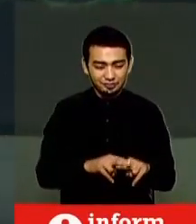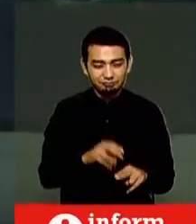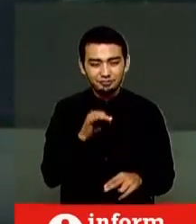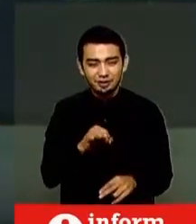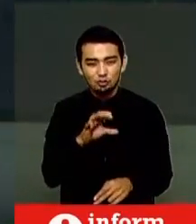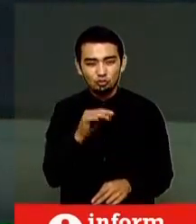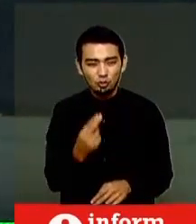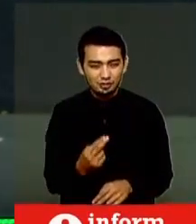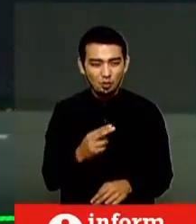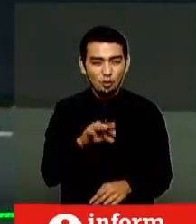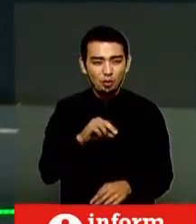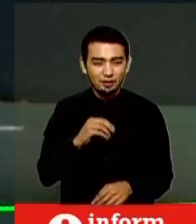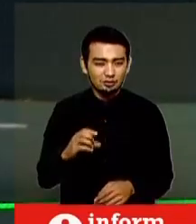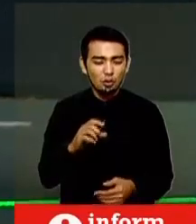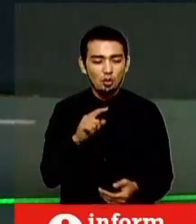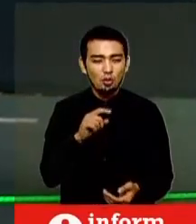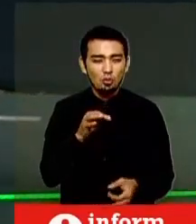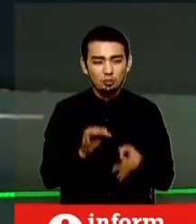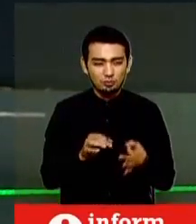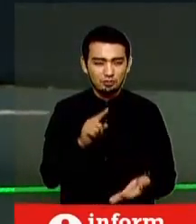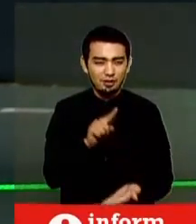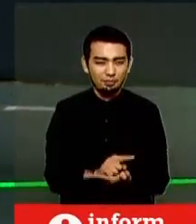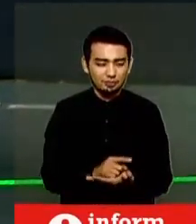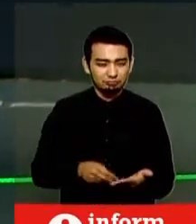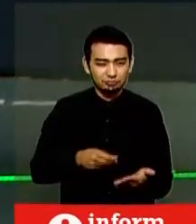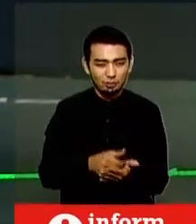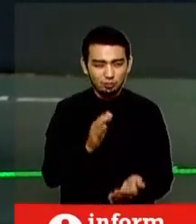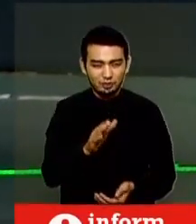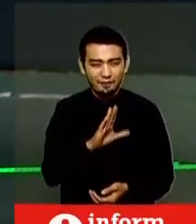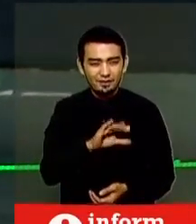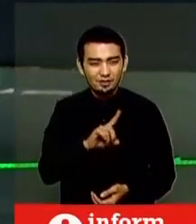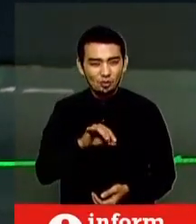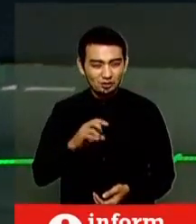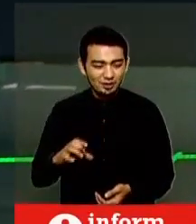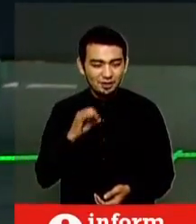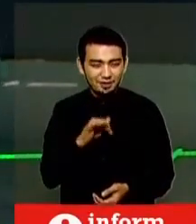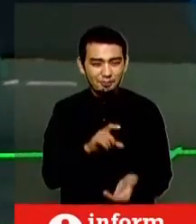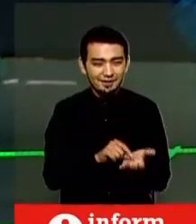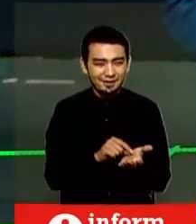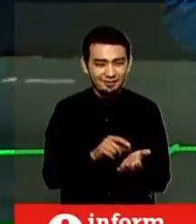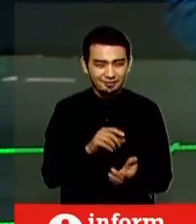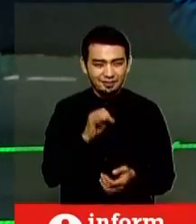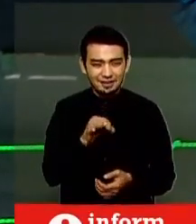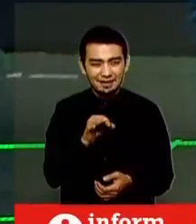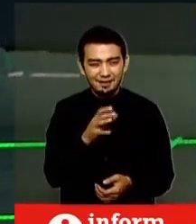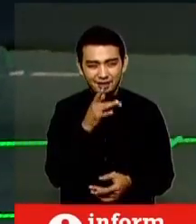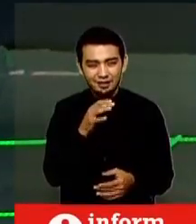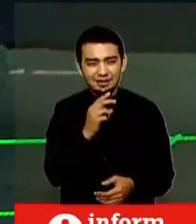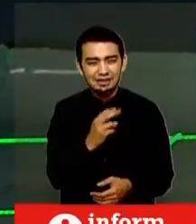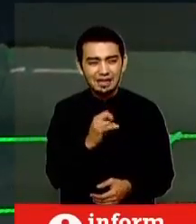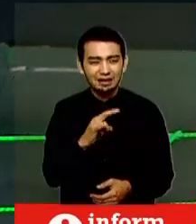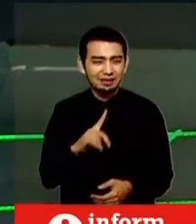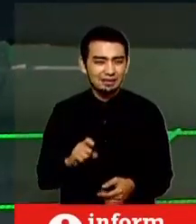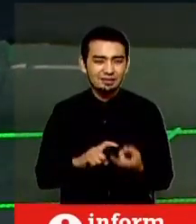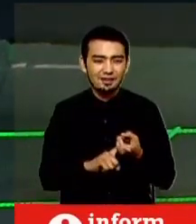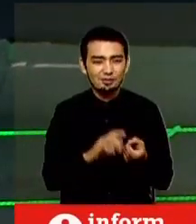социального кодекса стала обязательной. Правда, эти дополнительные взносы будут начисляться с учетом возрастного ценза, говорят в